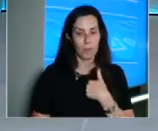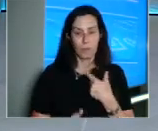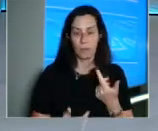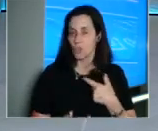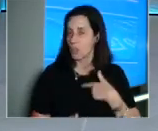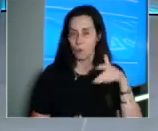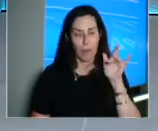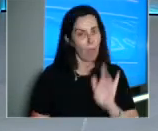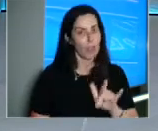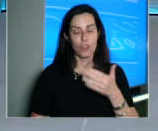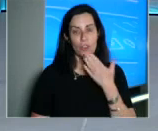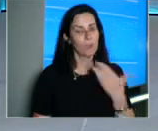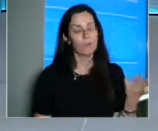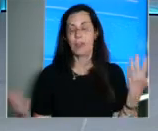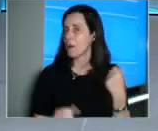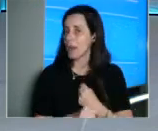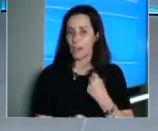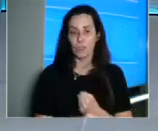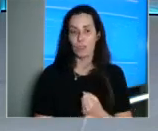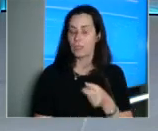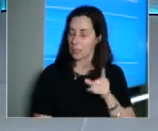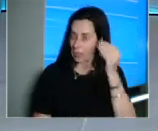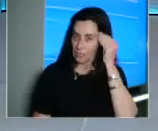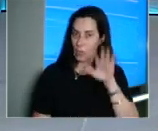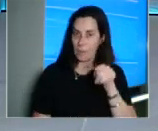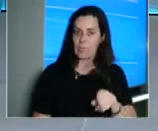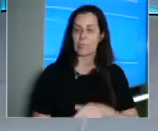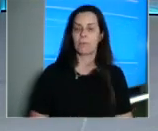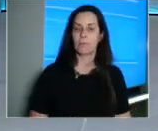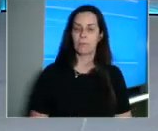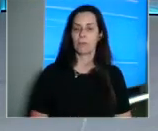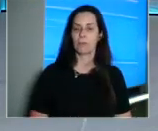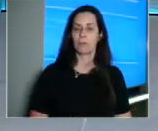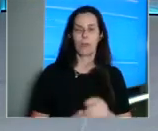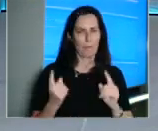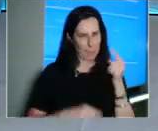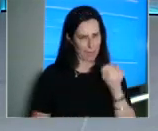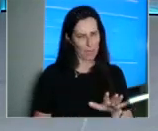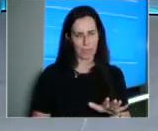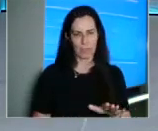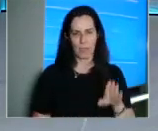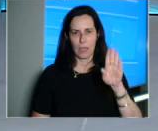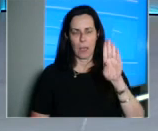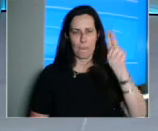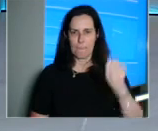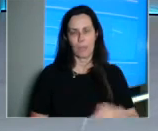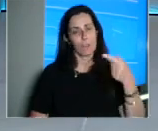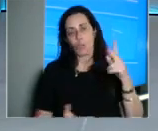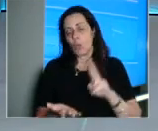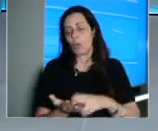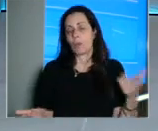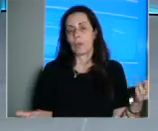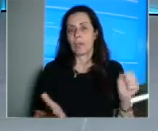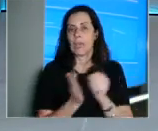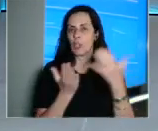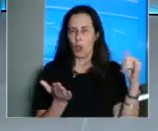והם אנטישמים. עצור. מה לעשות? אז צריך גם לזכור את זה, למרות ששוב, במקרה הזה, בן גביר ואחרים צודקים, הניו